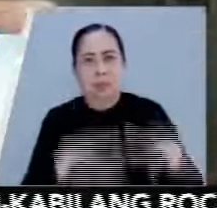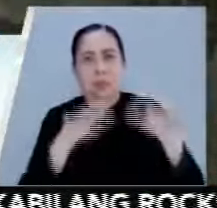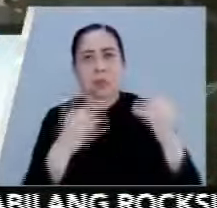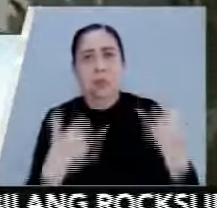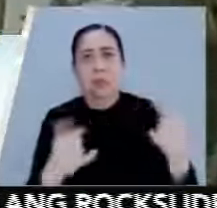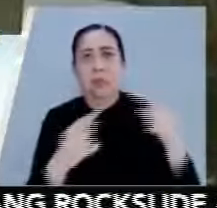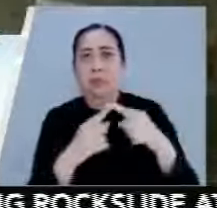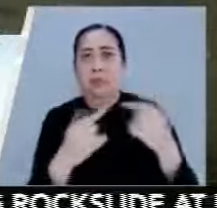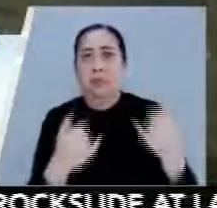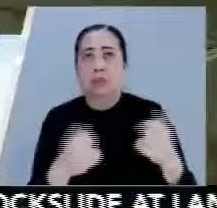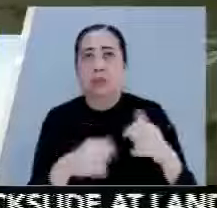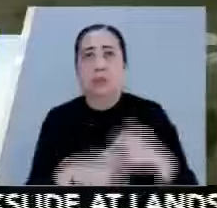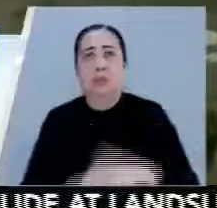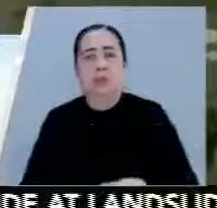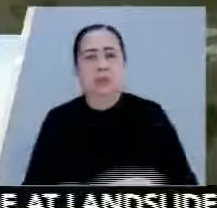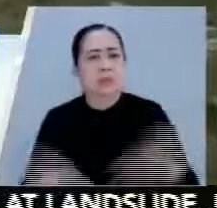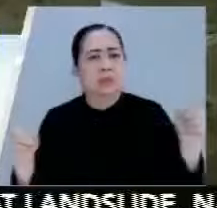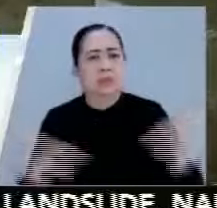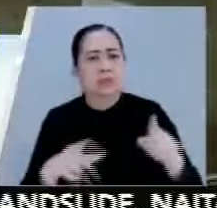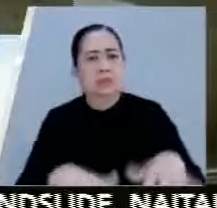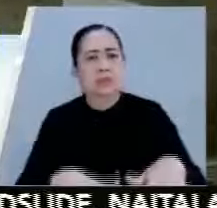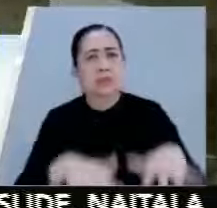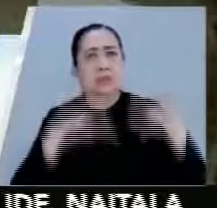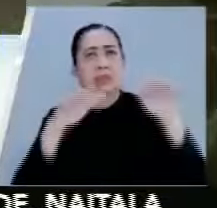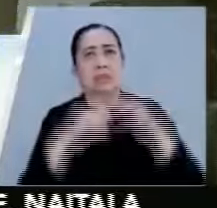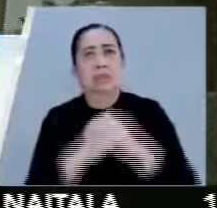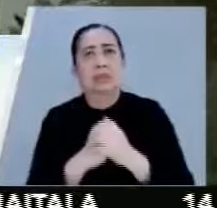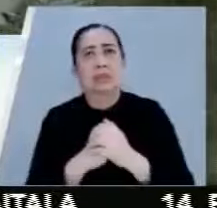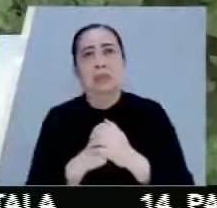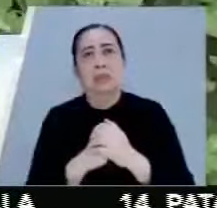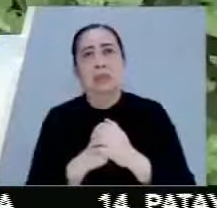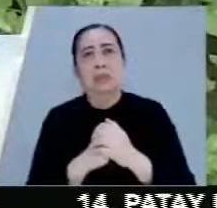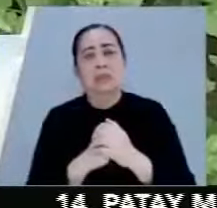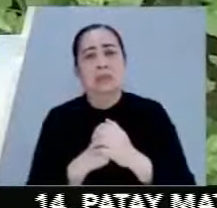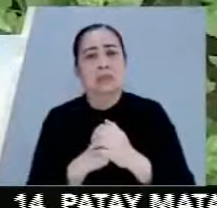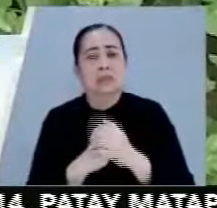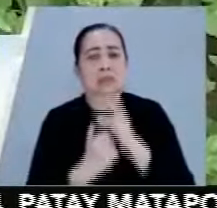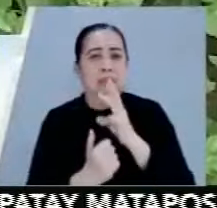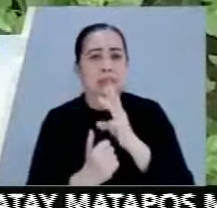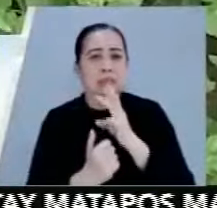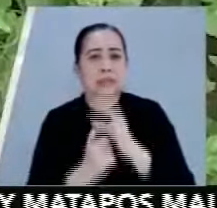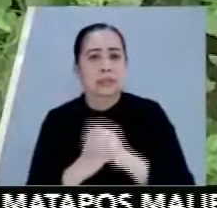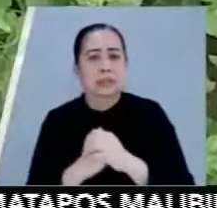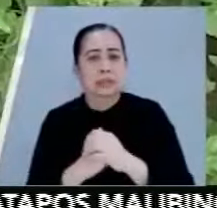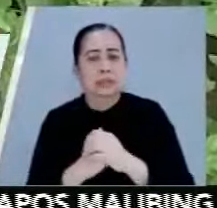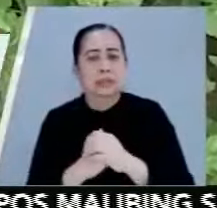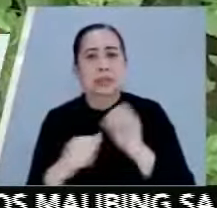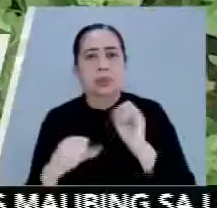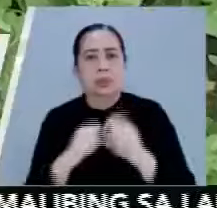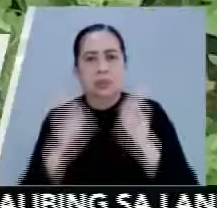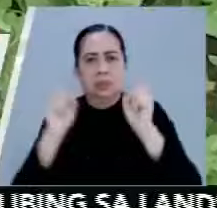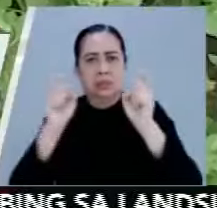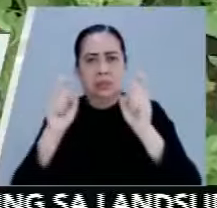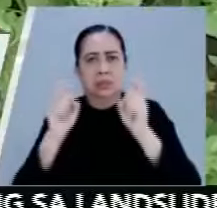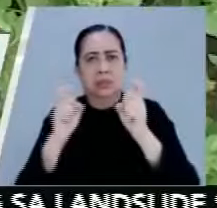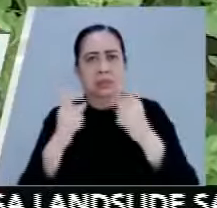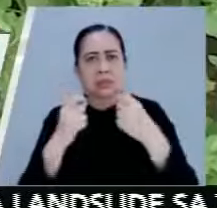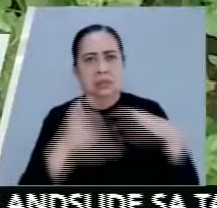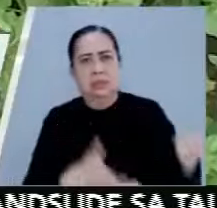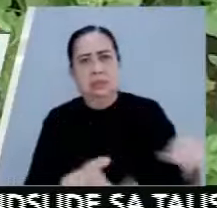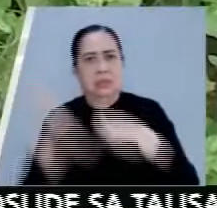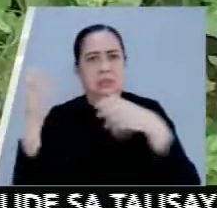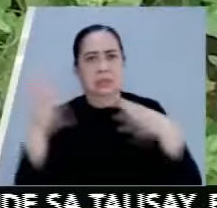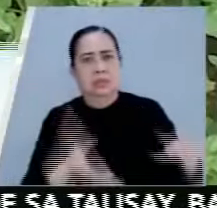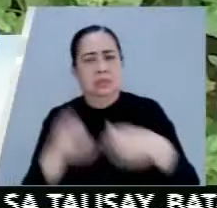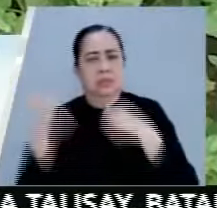baha bigla kasi yung paglakas ng ano pagtaas ng tubig kaya nagmadali din kaming maahon yung mga